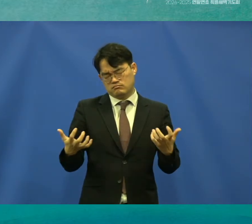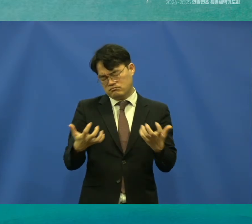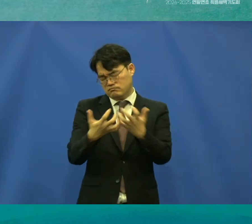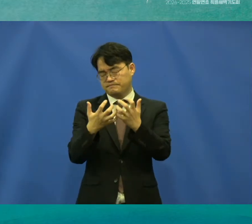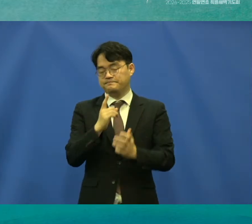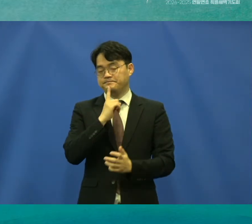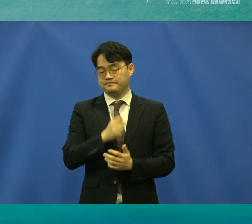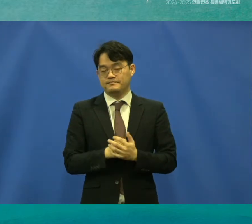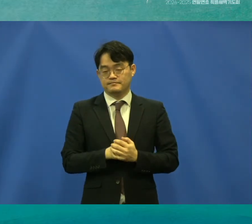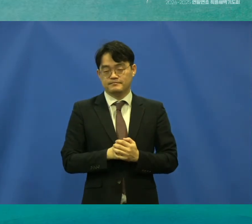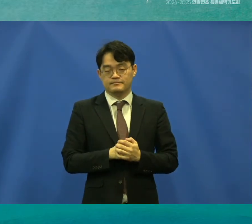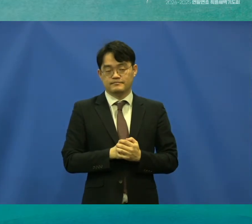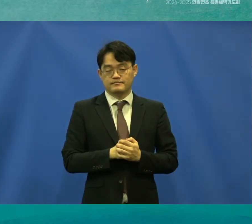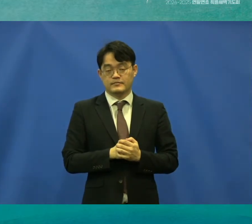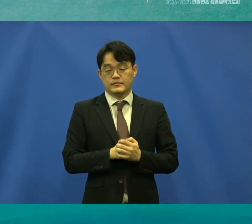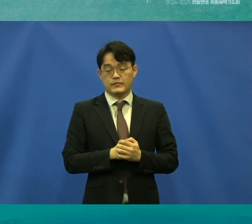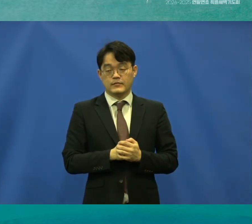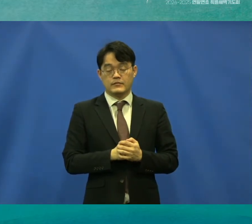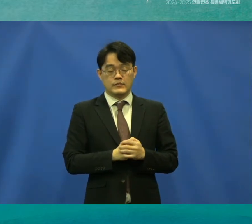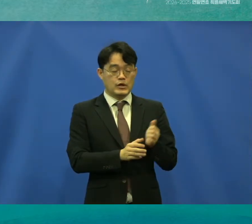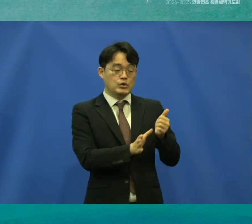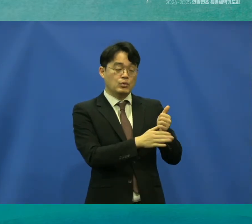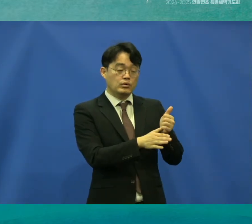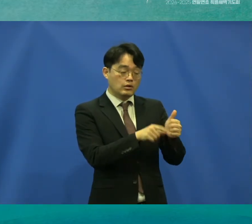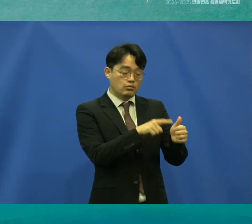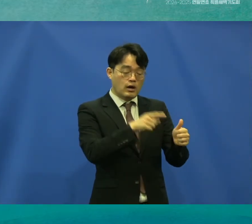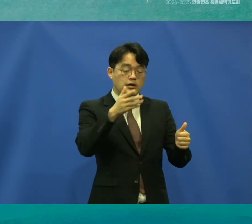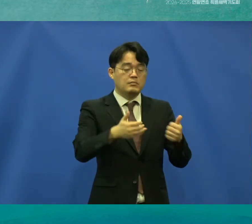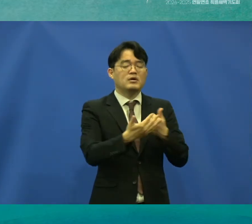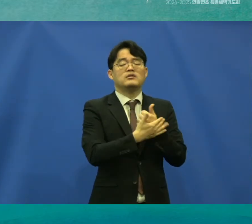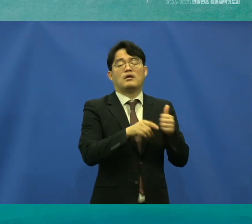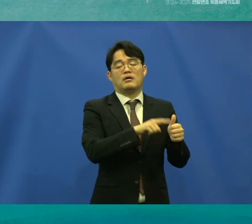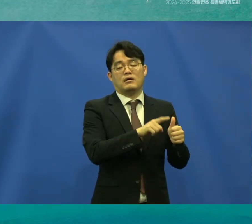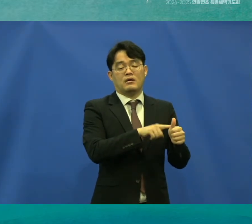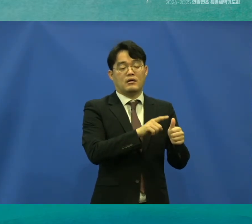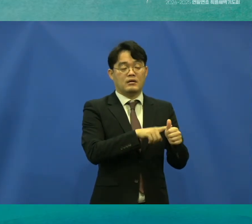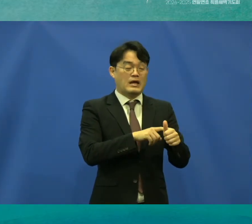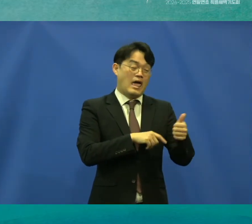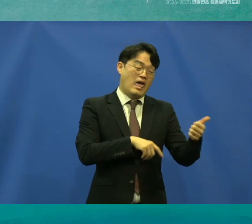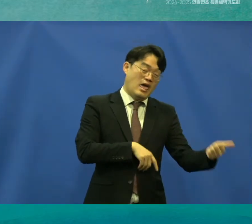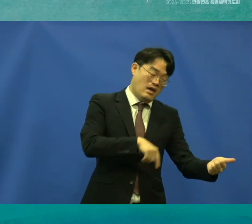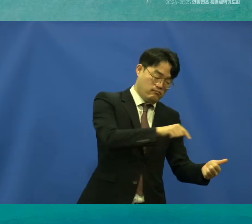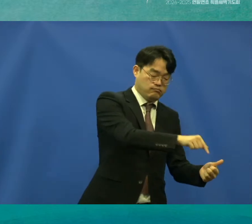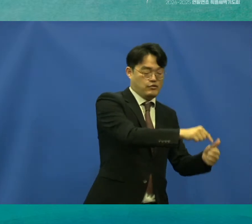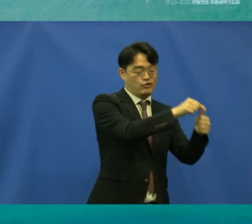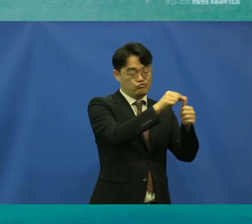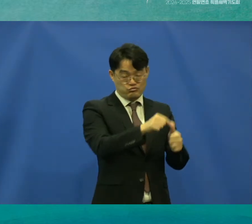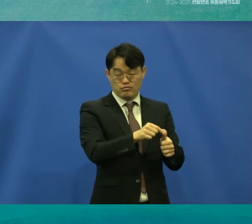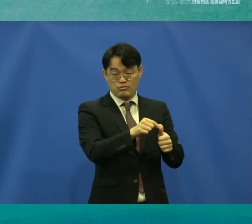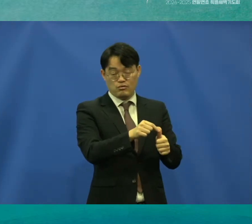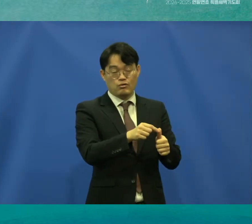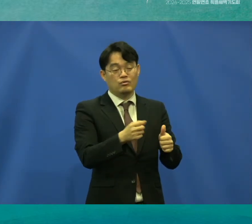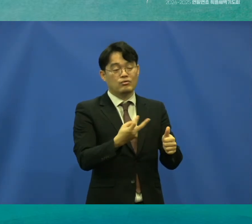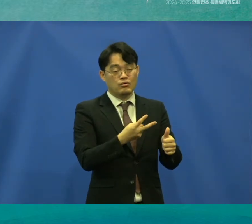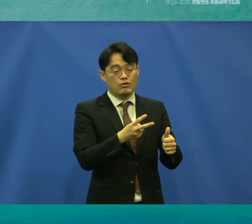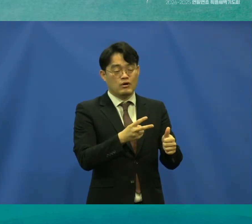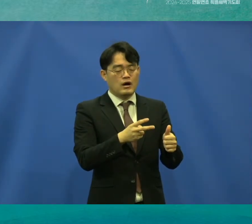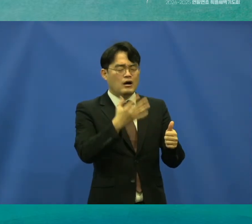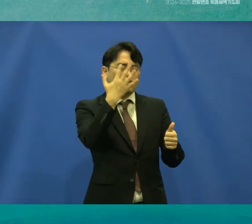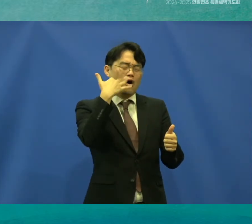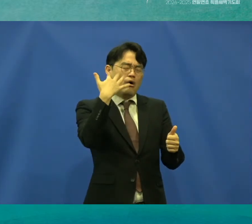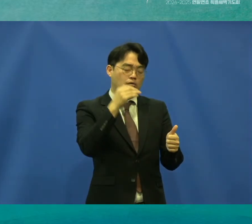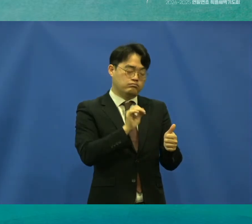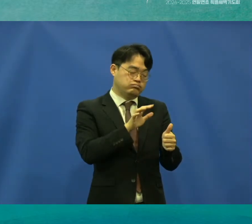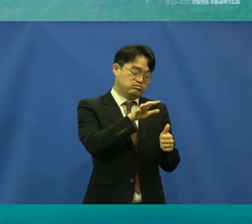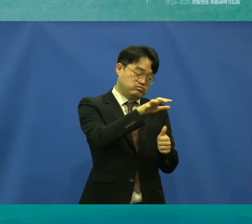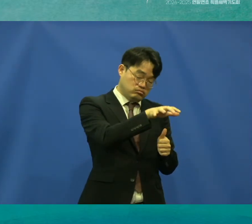지금도 요나는 하나님의 은혜 속에 있습니다. 그리고 하나님은 인내하고 계십니다. 이 거친 요나를 하나님은